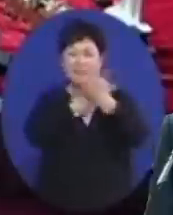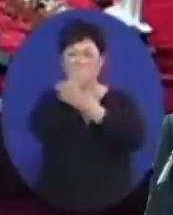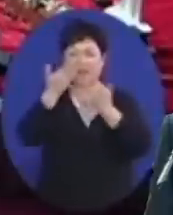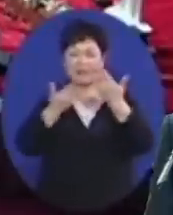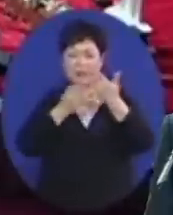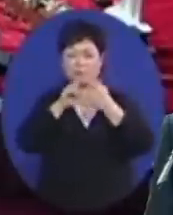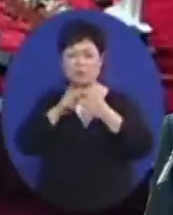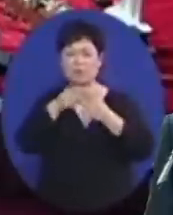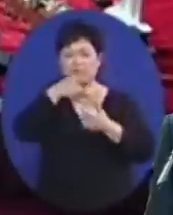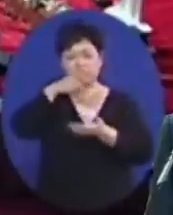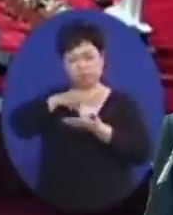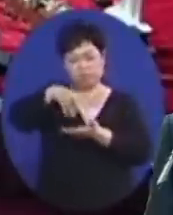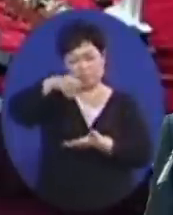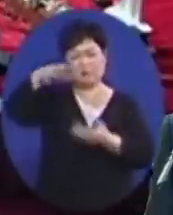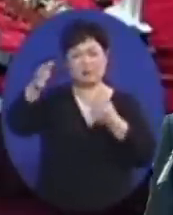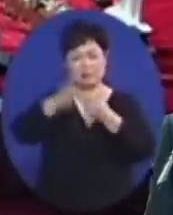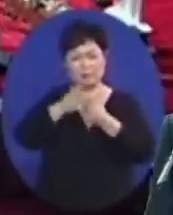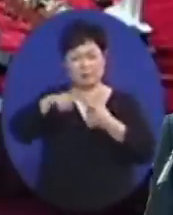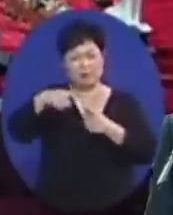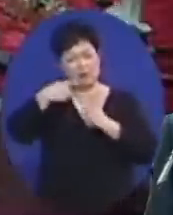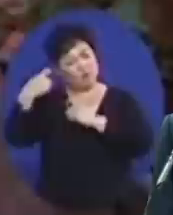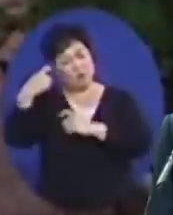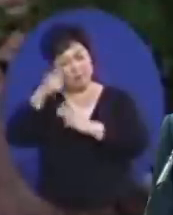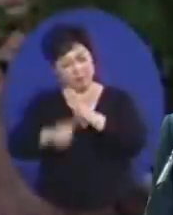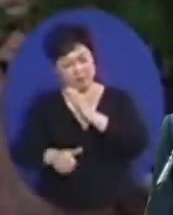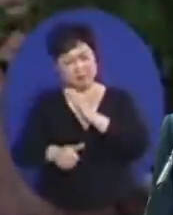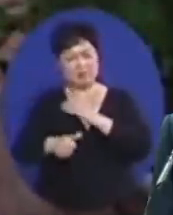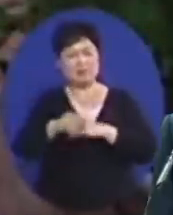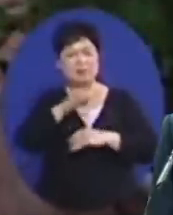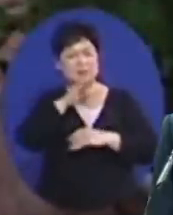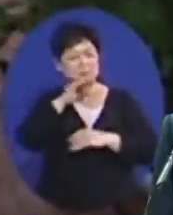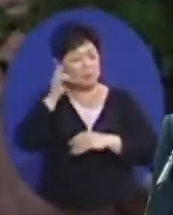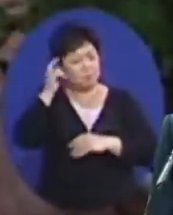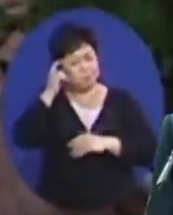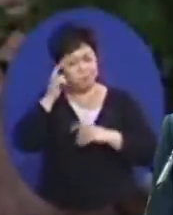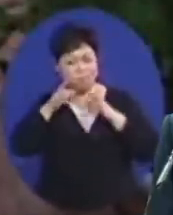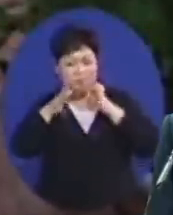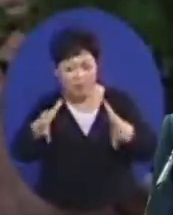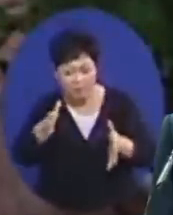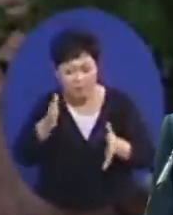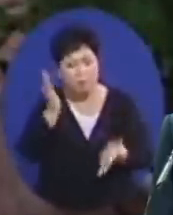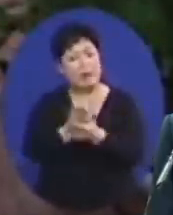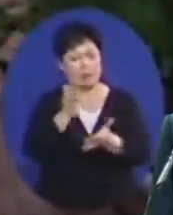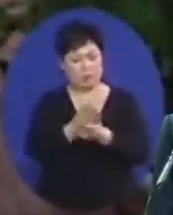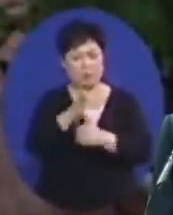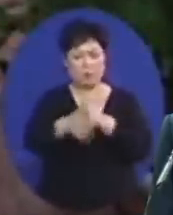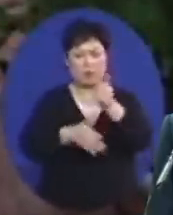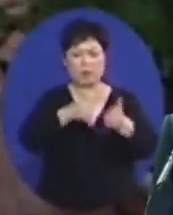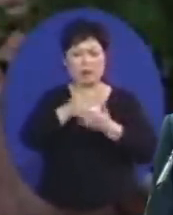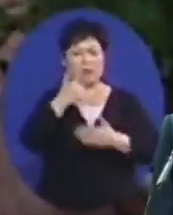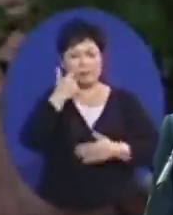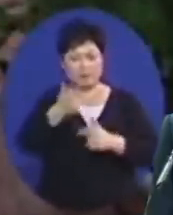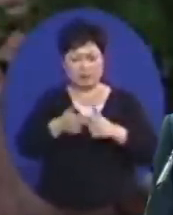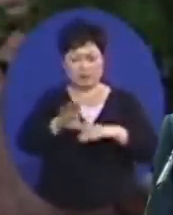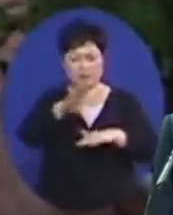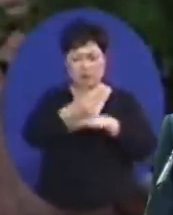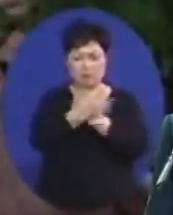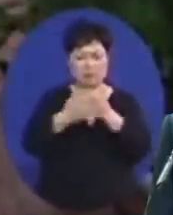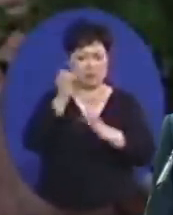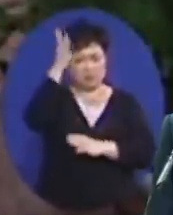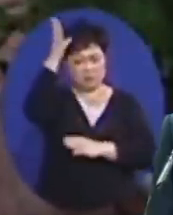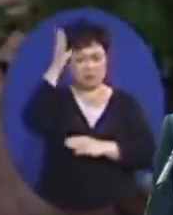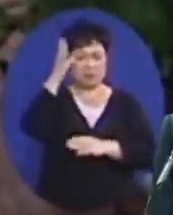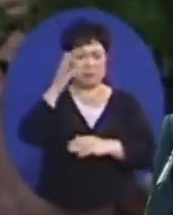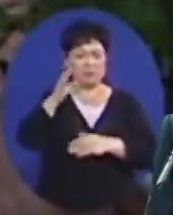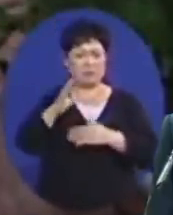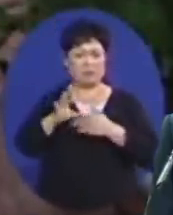물거품이니까 여기에 현혹되어서 내 정신을 팔고 하나님 아버지와 예수 그리스도의 은혜를 잊어버리는